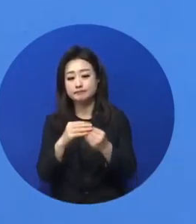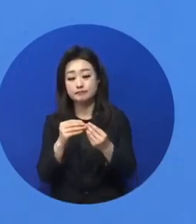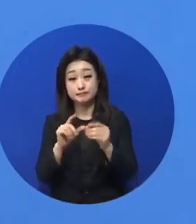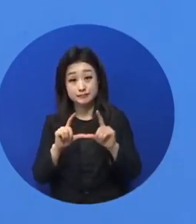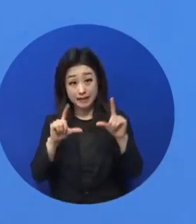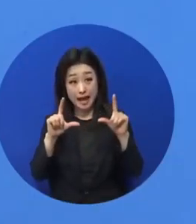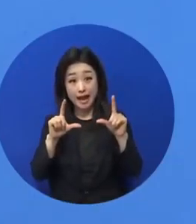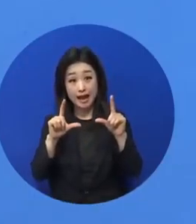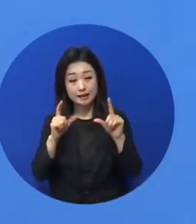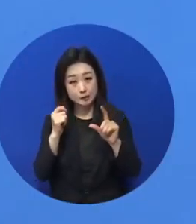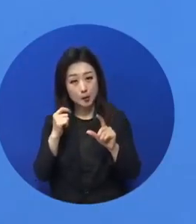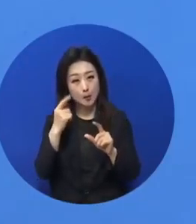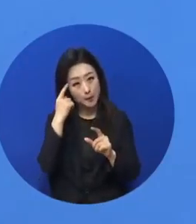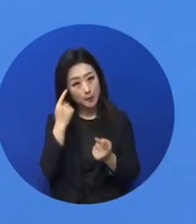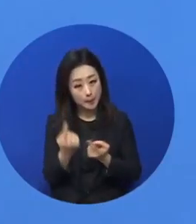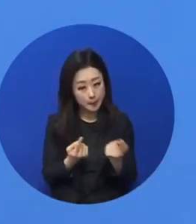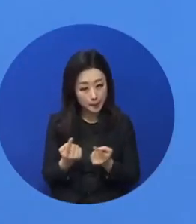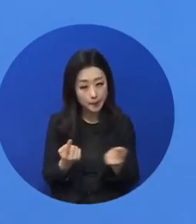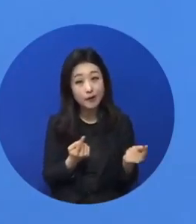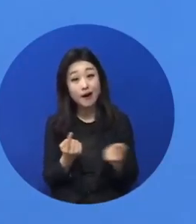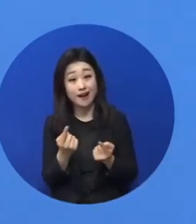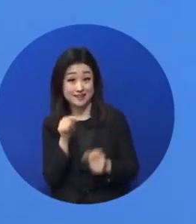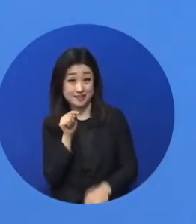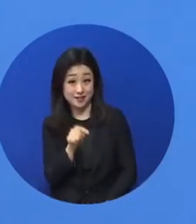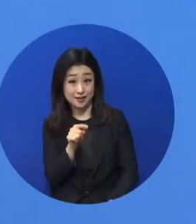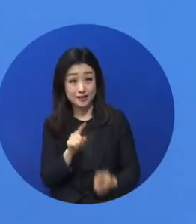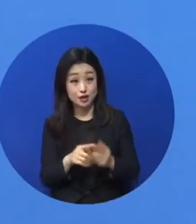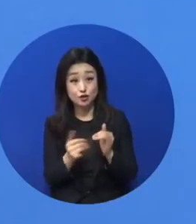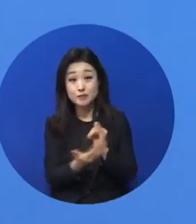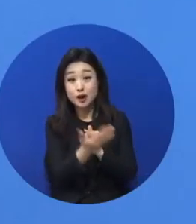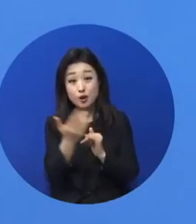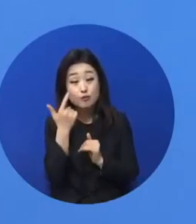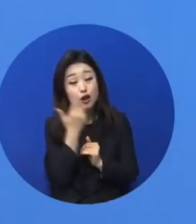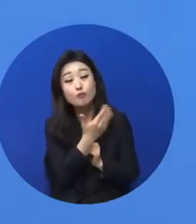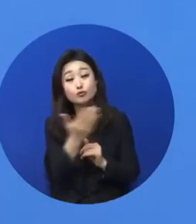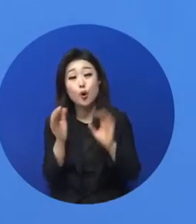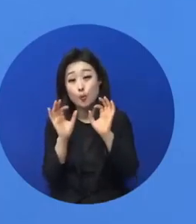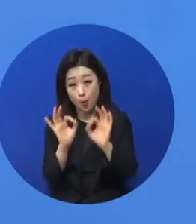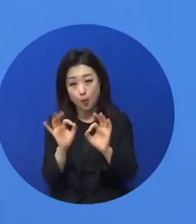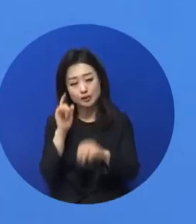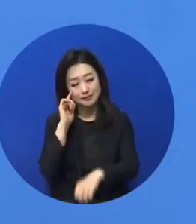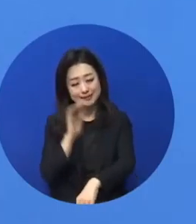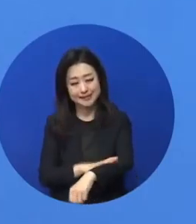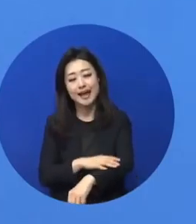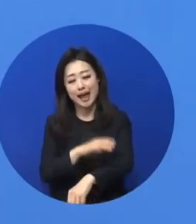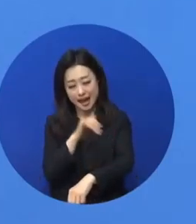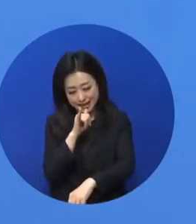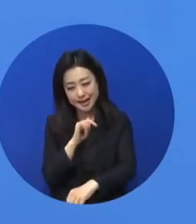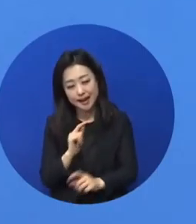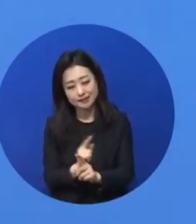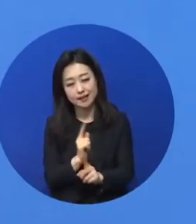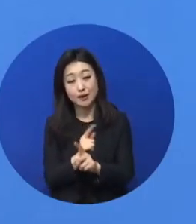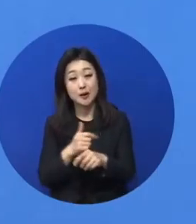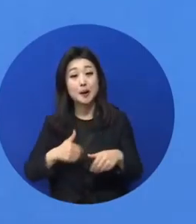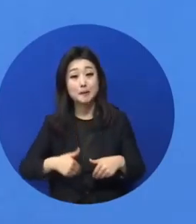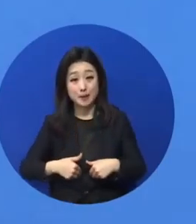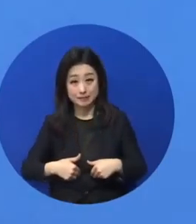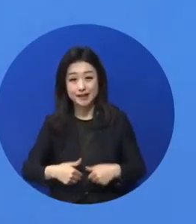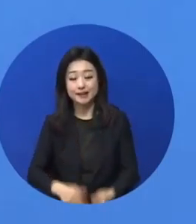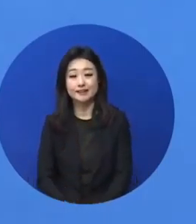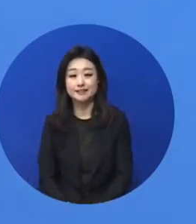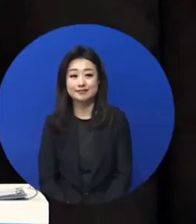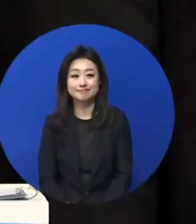걸 조금씩 융통성 있게 조정하는 부분에 대해서는 국민의 의견을 수렴을 해서 슬기롭게 제도 개선을 해나가는 것이 적절한 조치라고